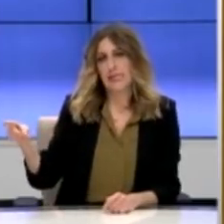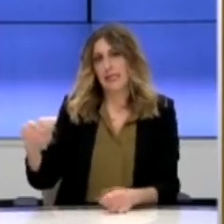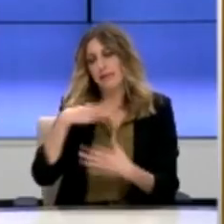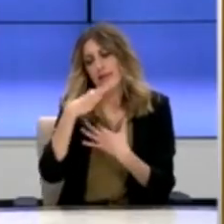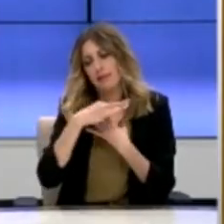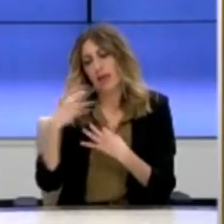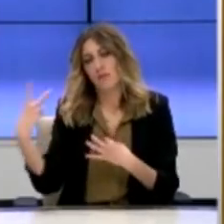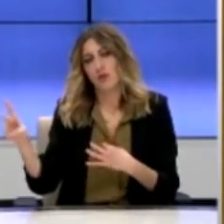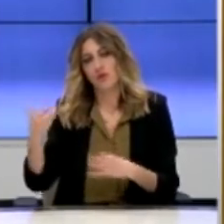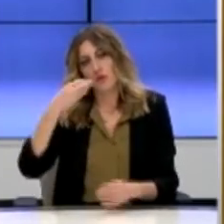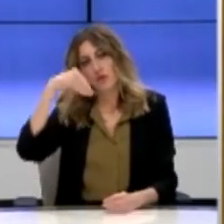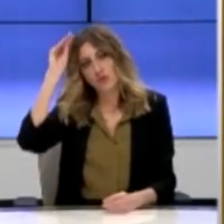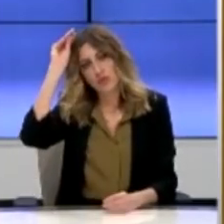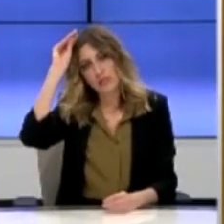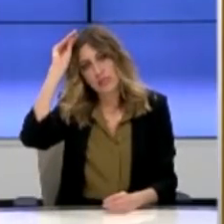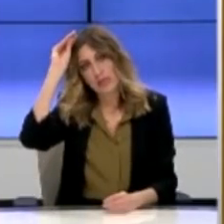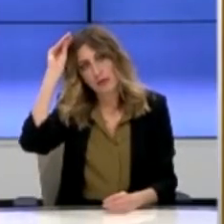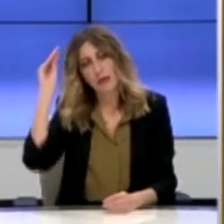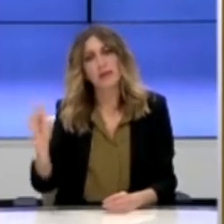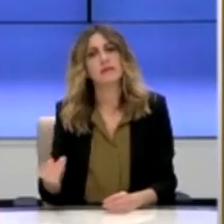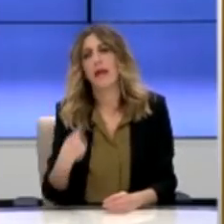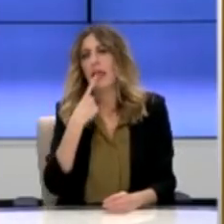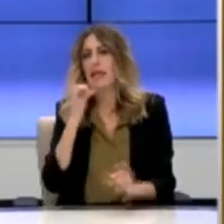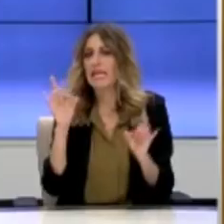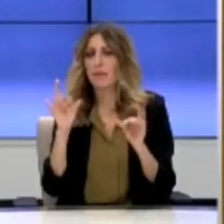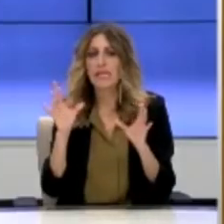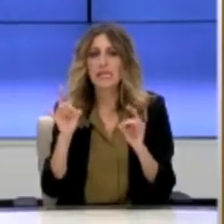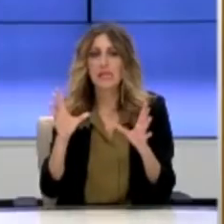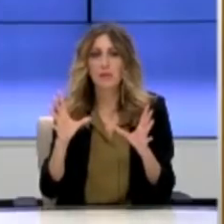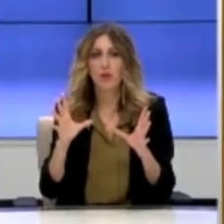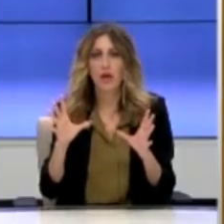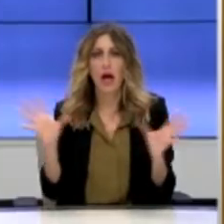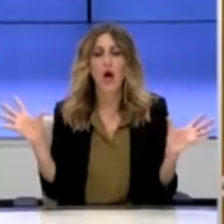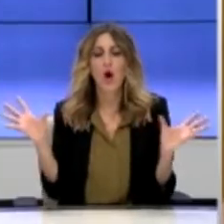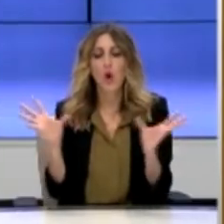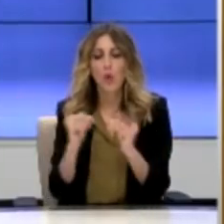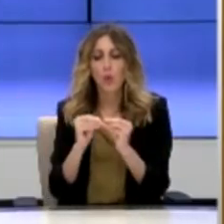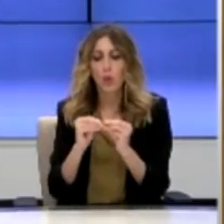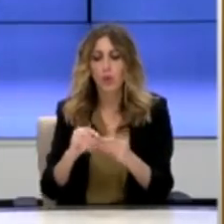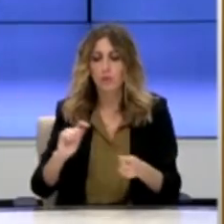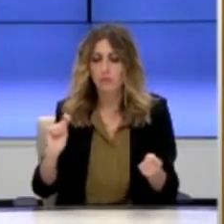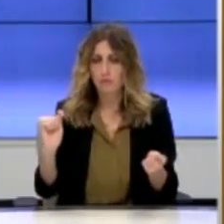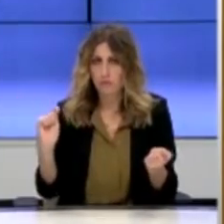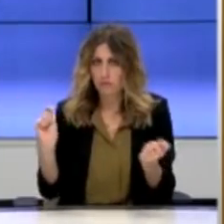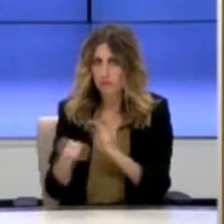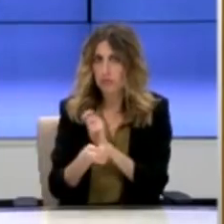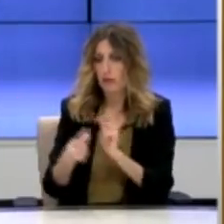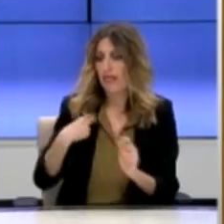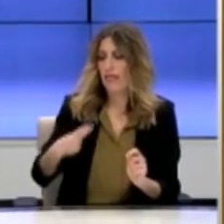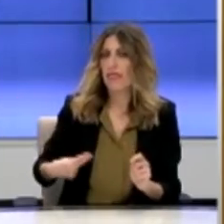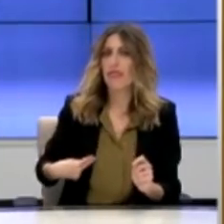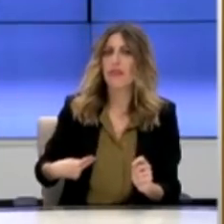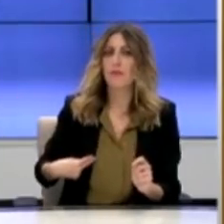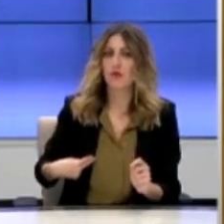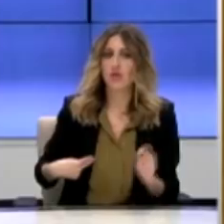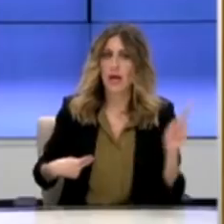αδιάφορα όταν του είπατε «Τι ζητάτε, κρατικοποιήσεις?» Ναι, εμείς λέμε να κρατικοποιηθούν, καθαρά και ξάσταρα. Και